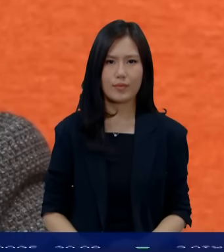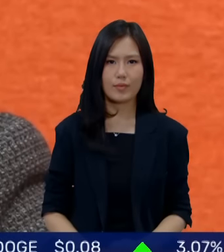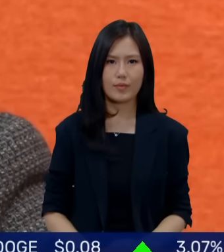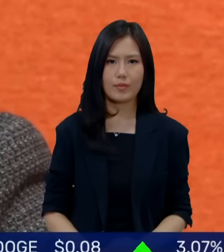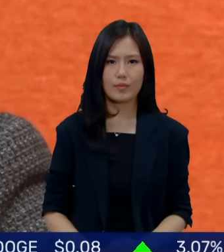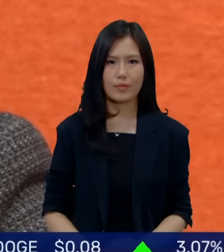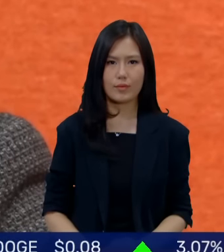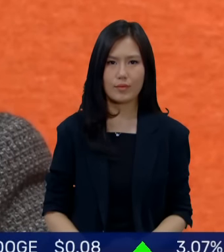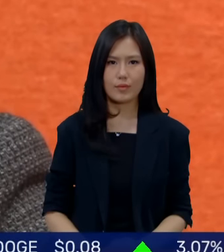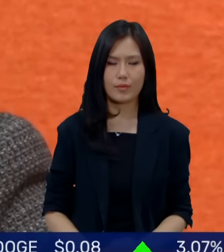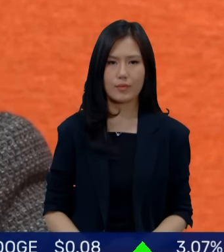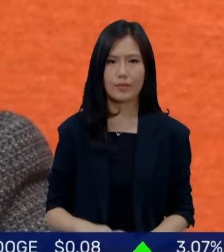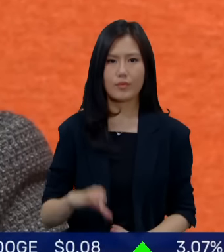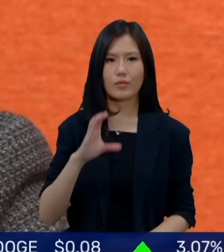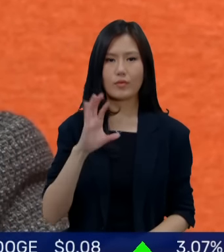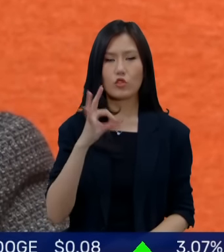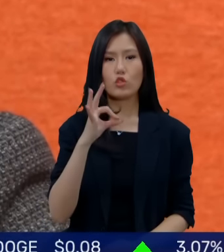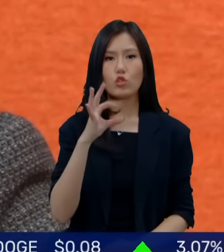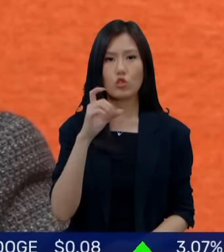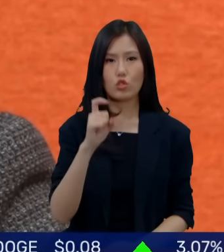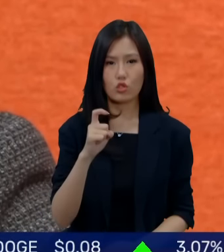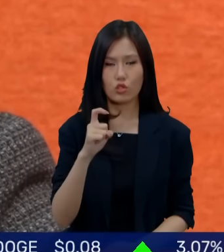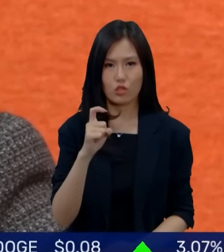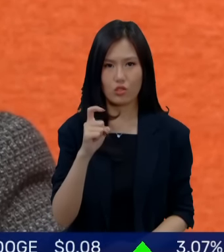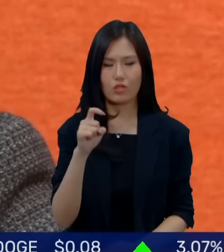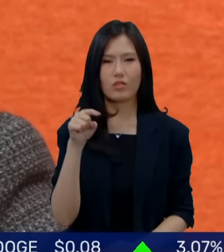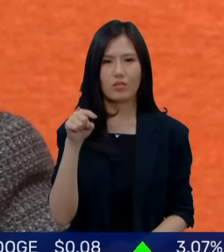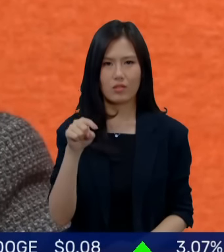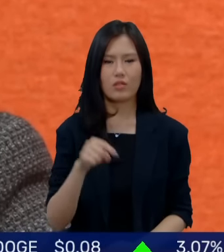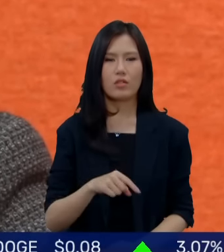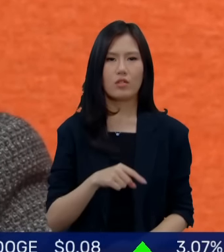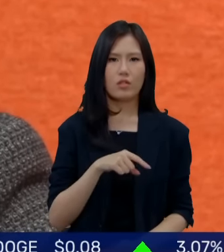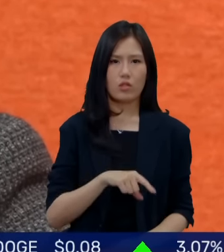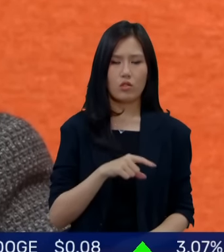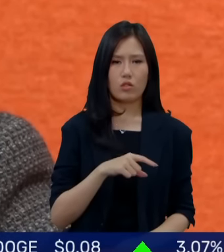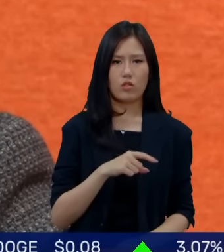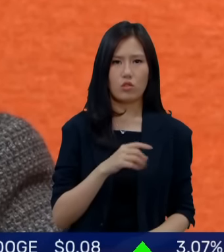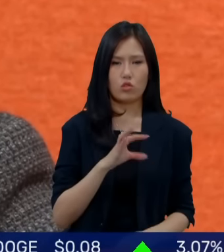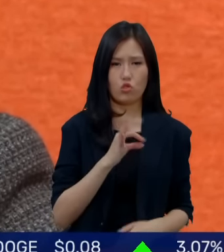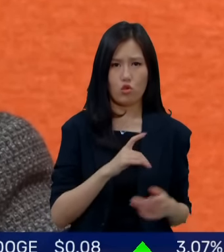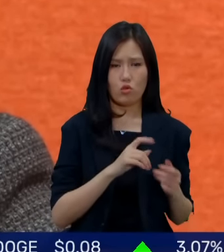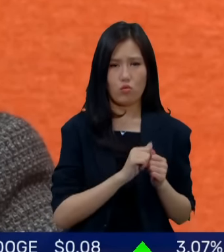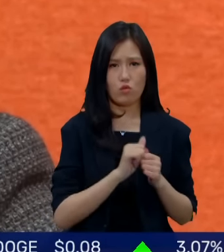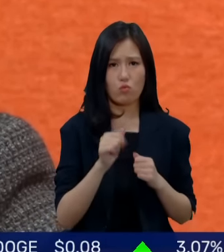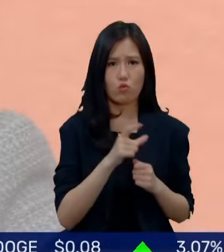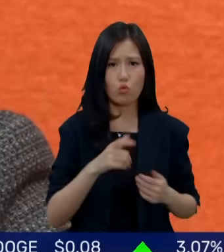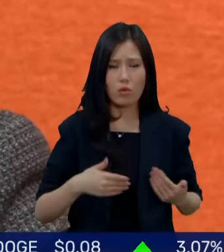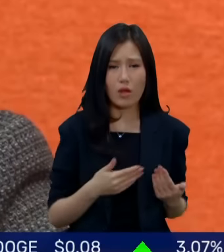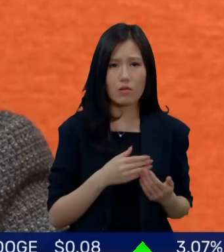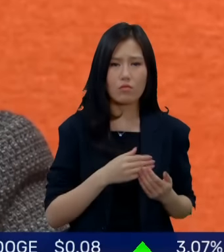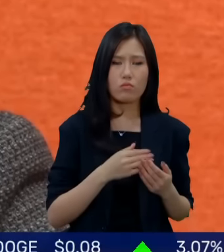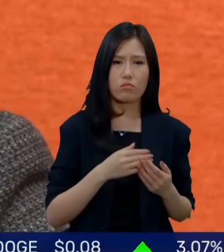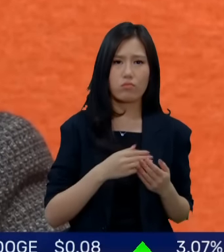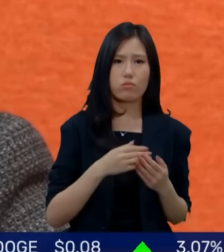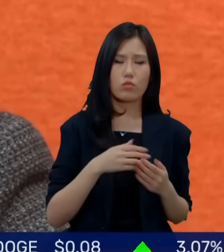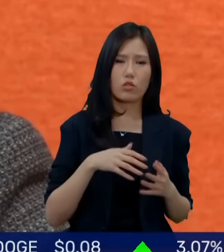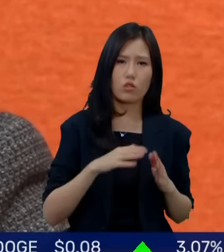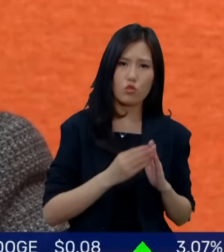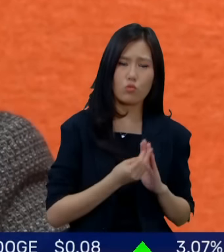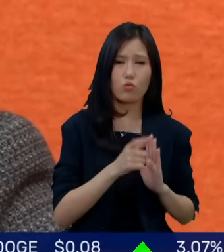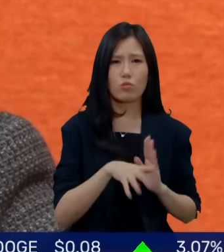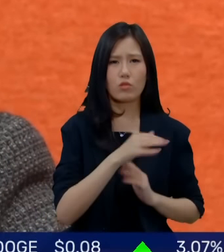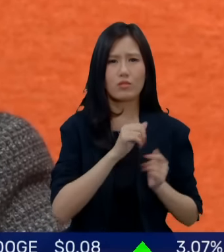Одоо оршин суугч өмчлөгч нь одоо тухайн холбогдох зардлыг зайлшгүй төлөх үүрэгтэй хуулинд бол зохицуулсан байдаг. Ийм учраас бол